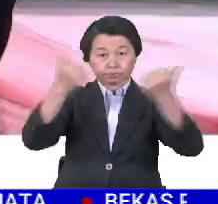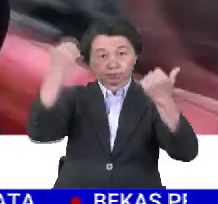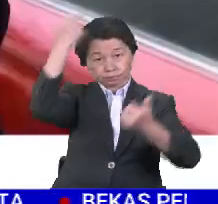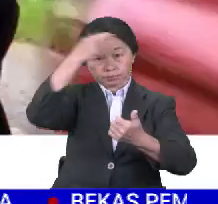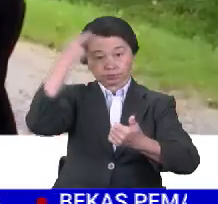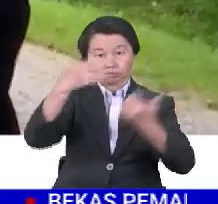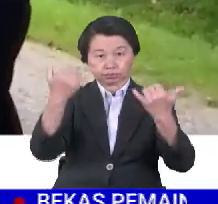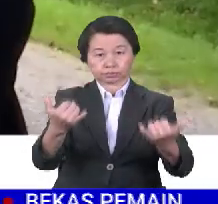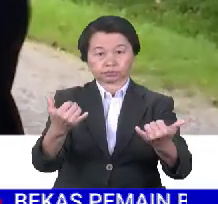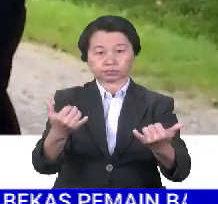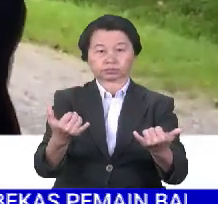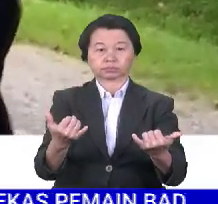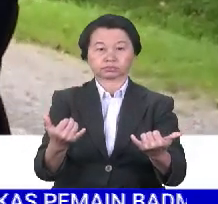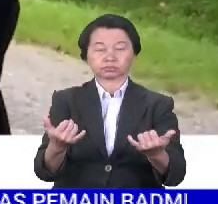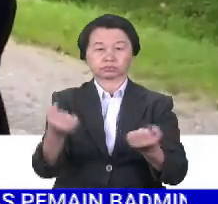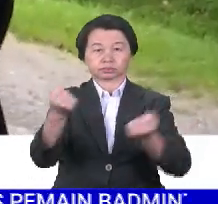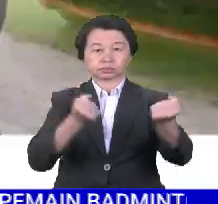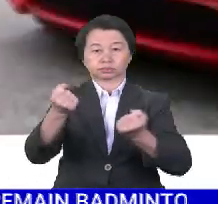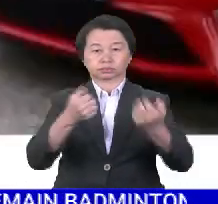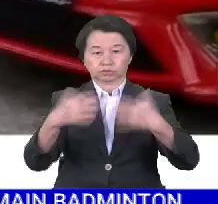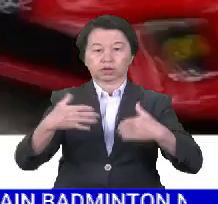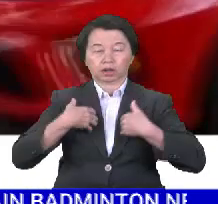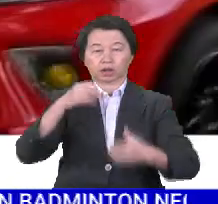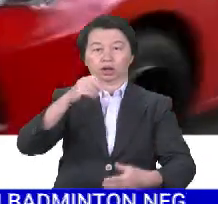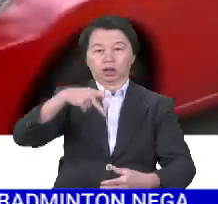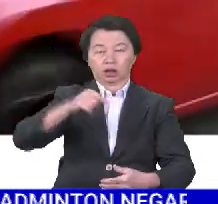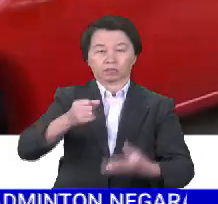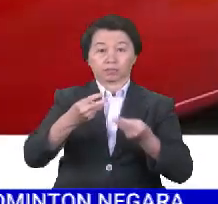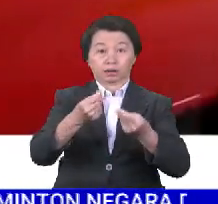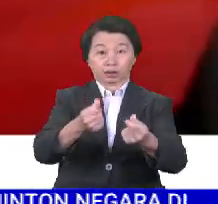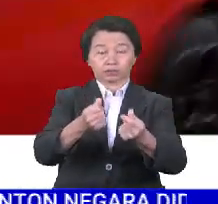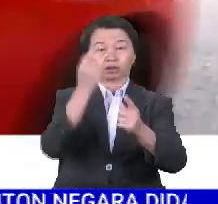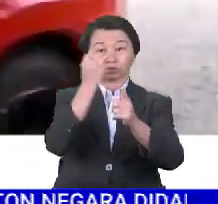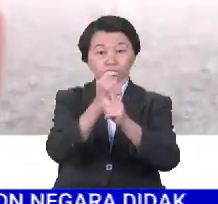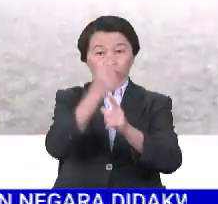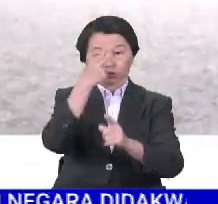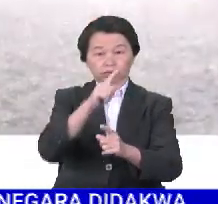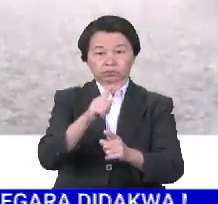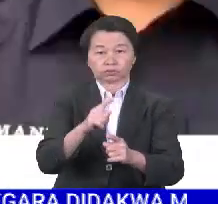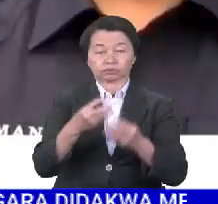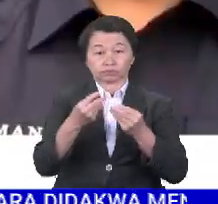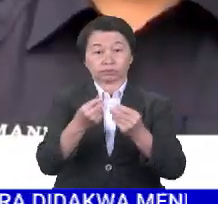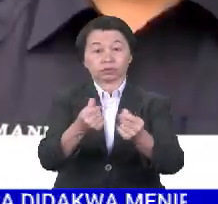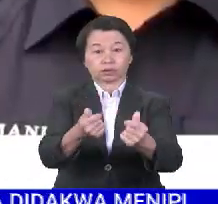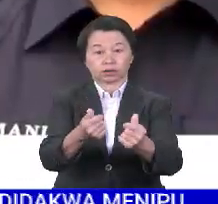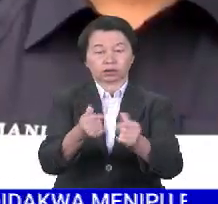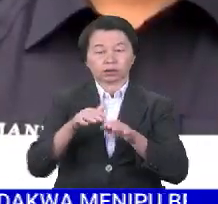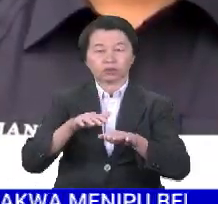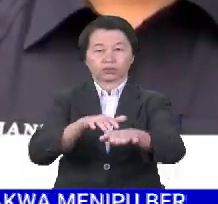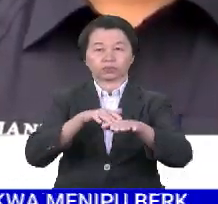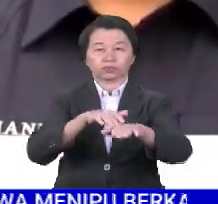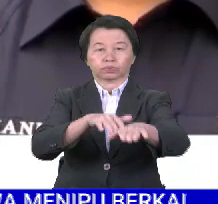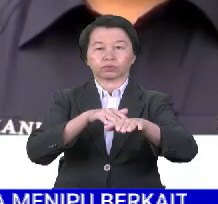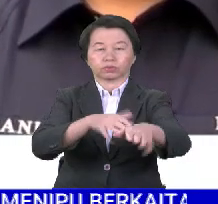pada kali ini, trafik telah melancarkan op lancar, iaitu tujuannya adalah untuk melancarkan pergerakan